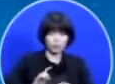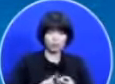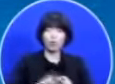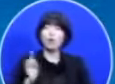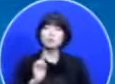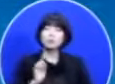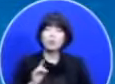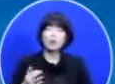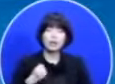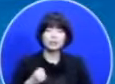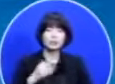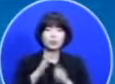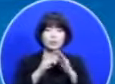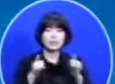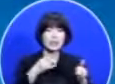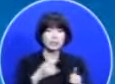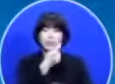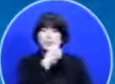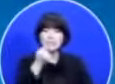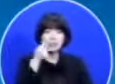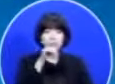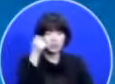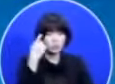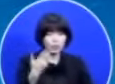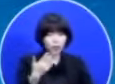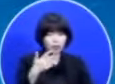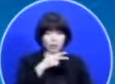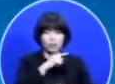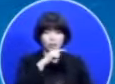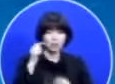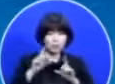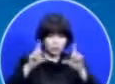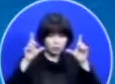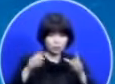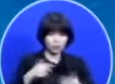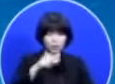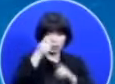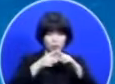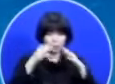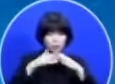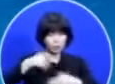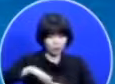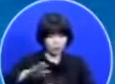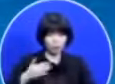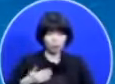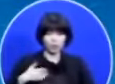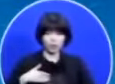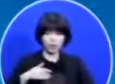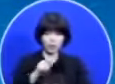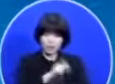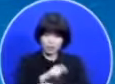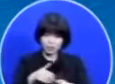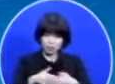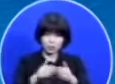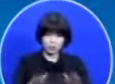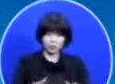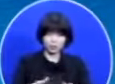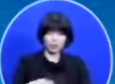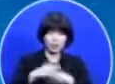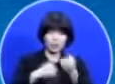사람들에게 증거 합니까 주일에 교회를 다니고 그리고 내 사무실 책상위에 성경책이 올려져 있고